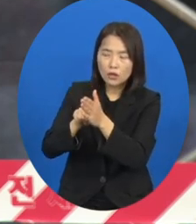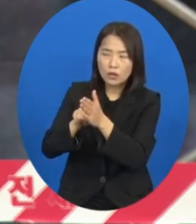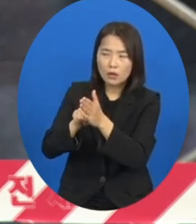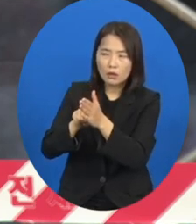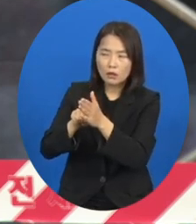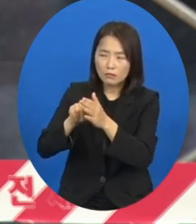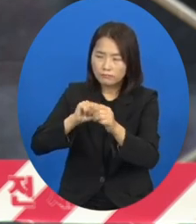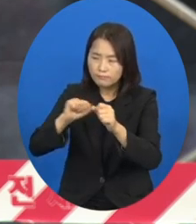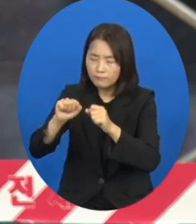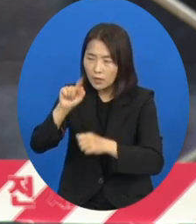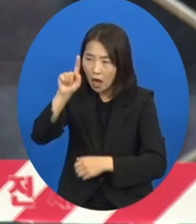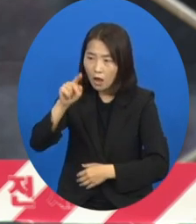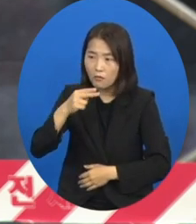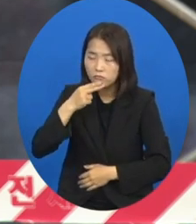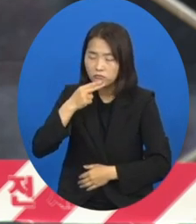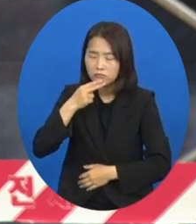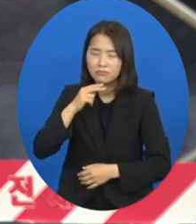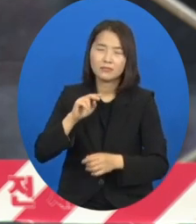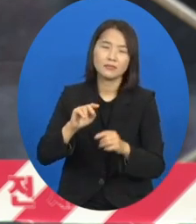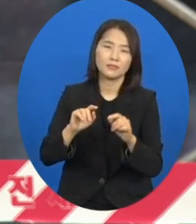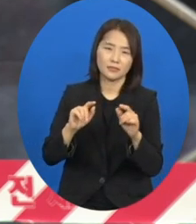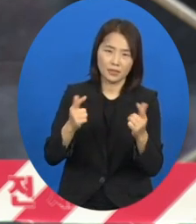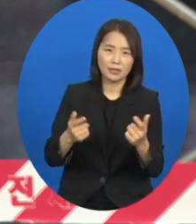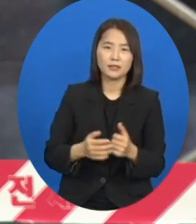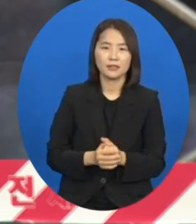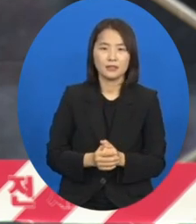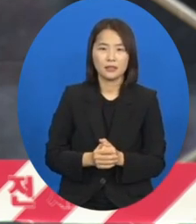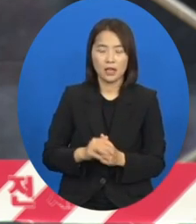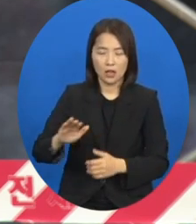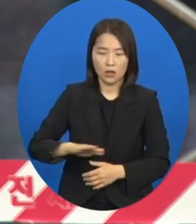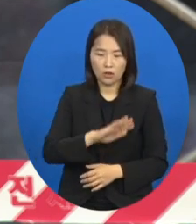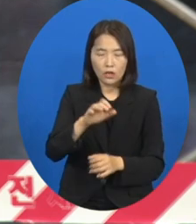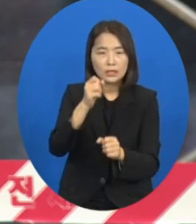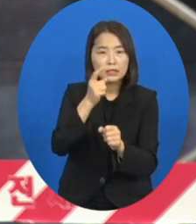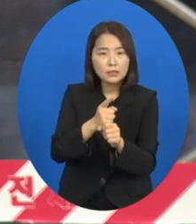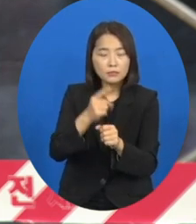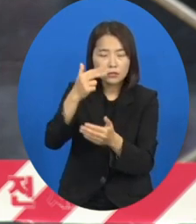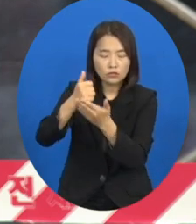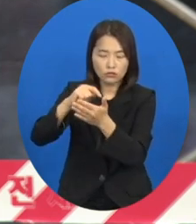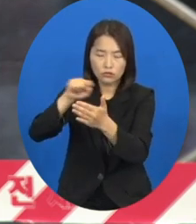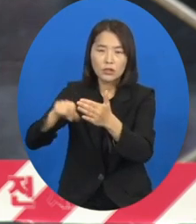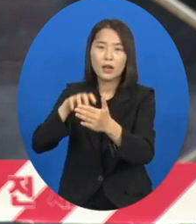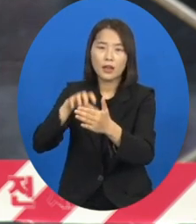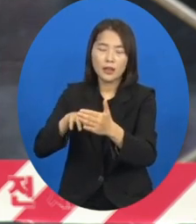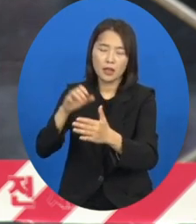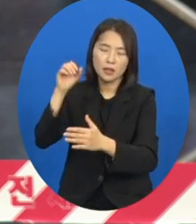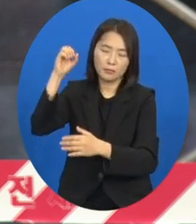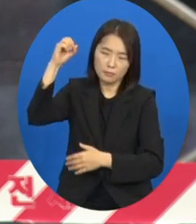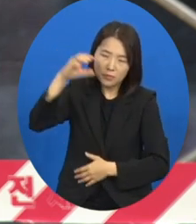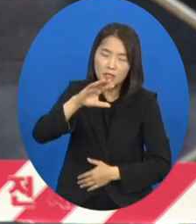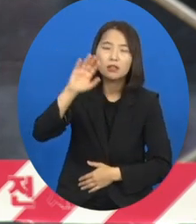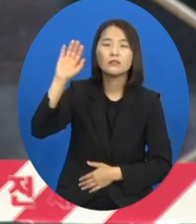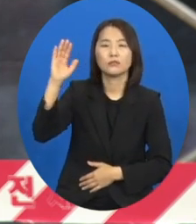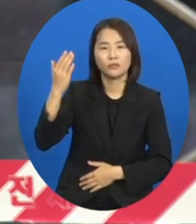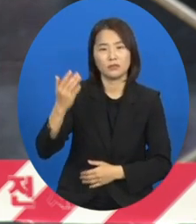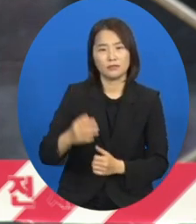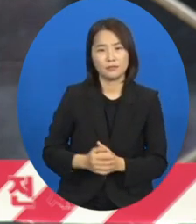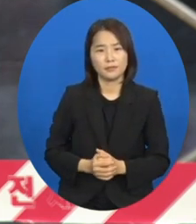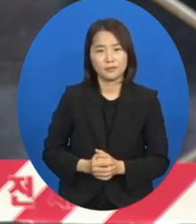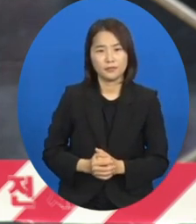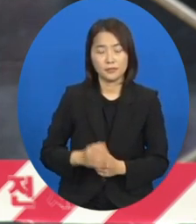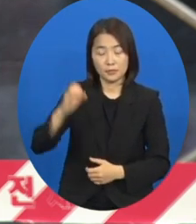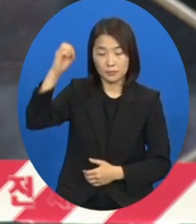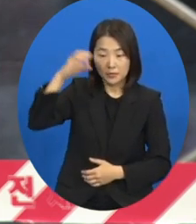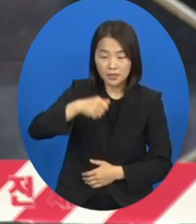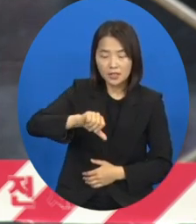아무것도 없느냐? 그렇지 않습니다. 우리는 이미 주 안에서 빛이 되었습니다. 빛의